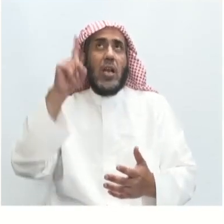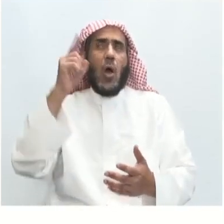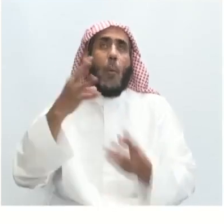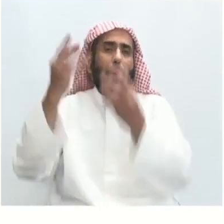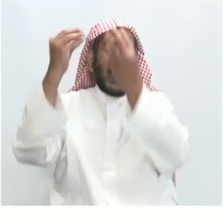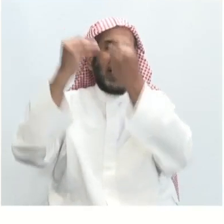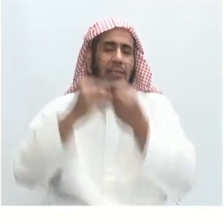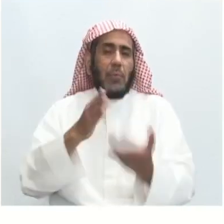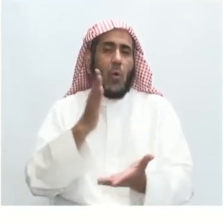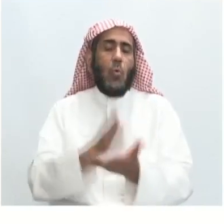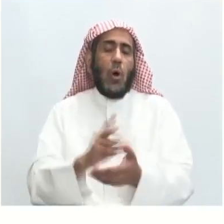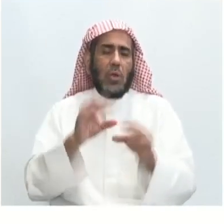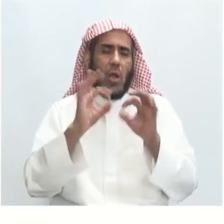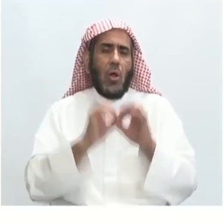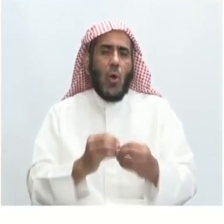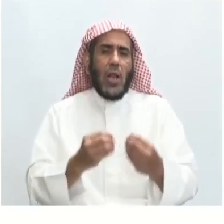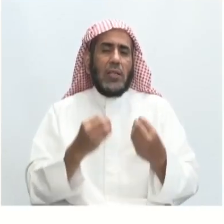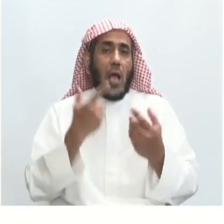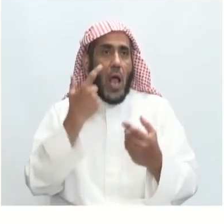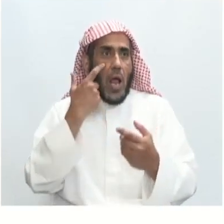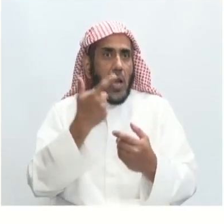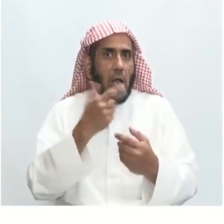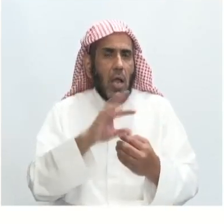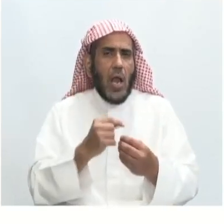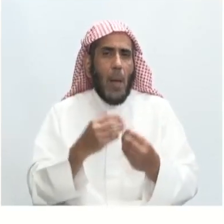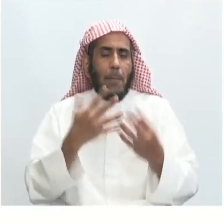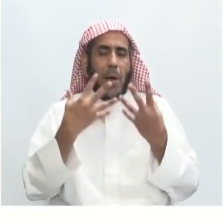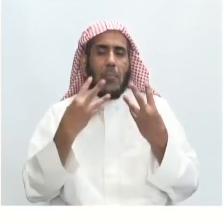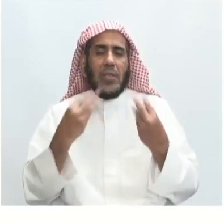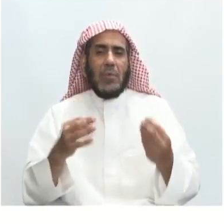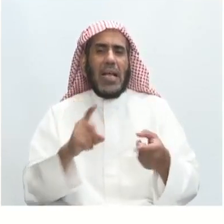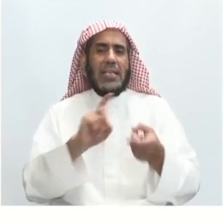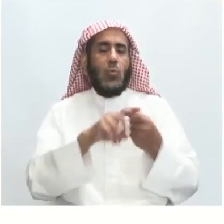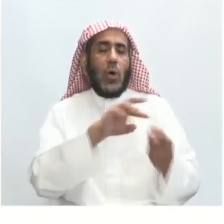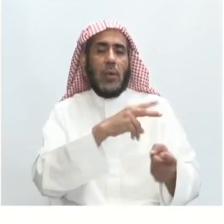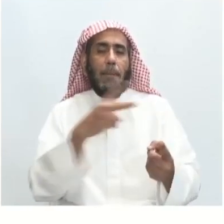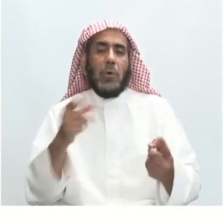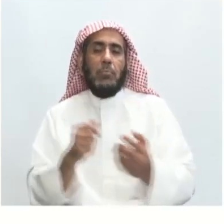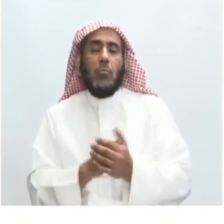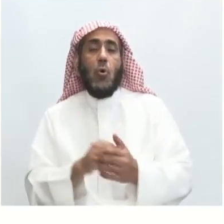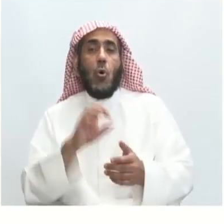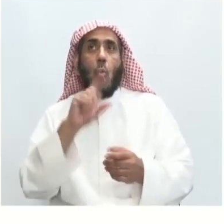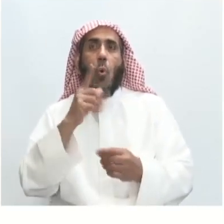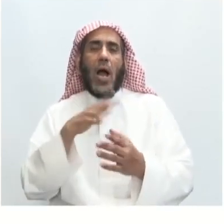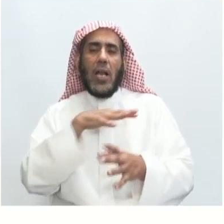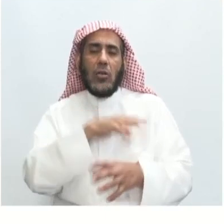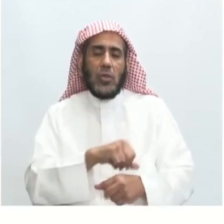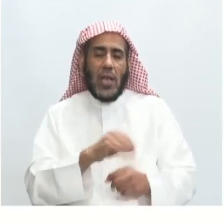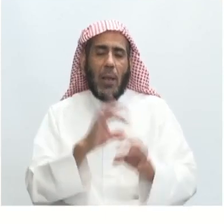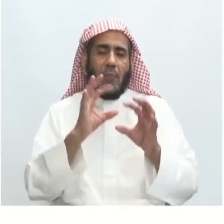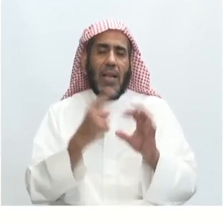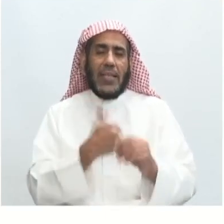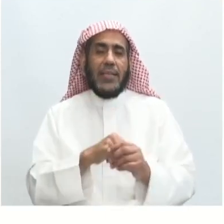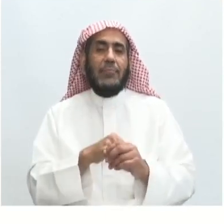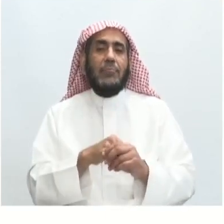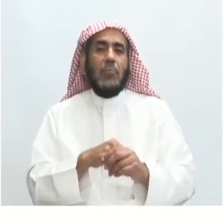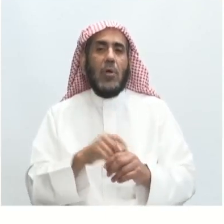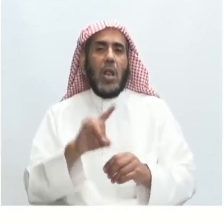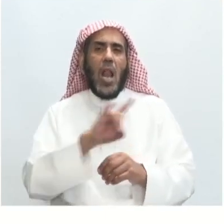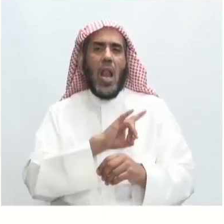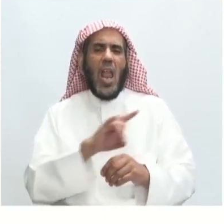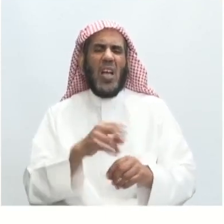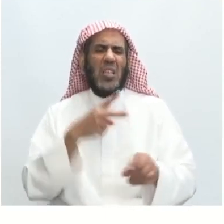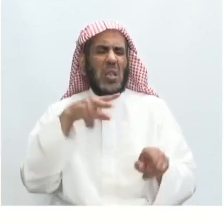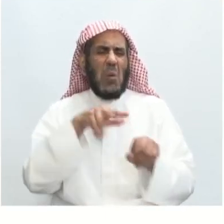وقوله تعالى ولا تمدن عينيك الى ما متعنا به ازواجا منهم وقال رسول الله صلى الله عليه وسلم لا